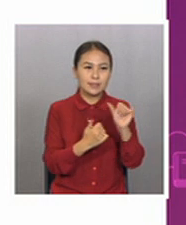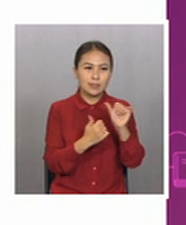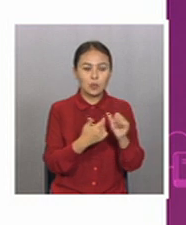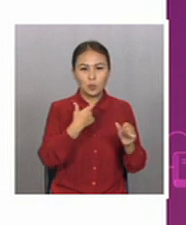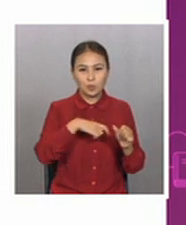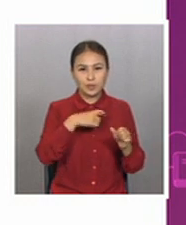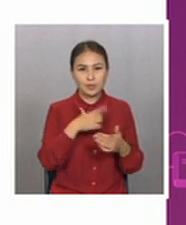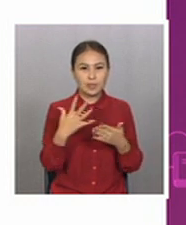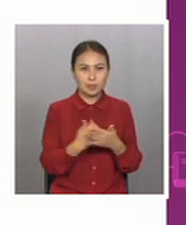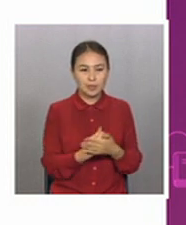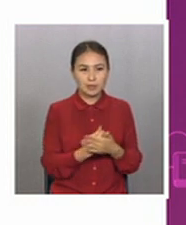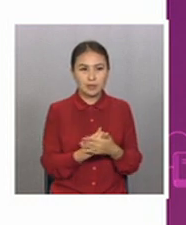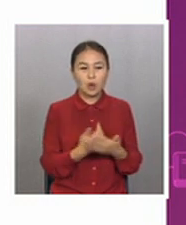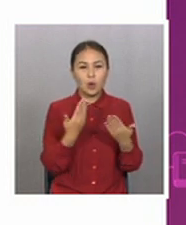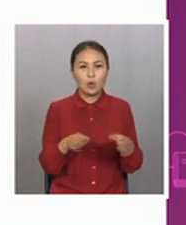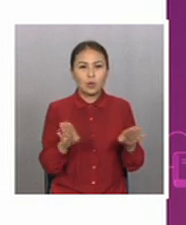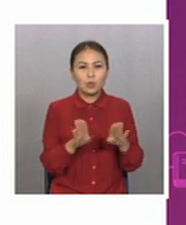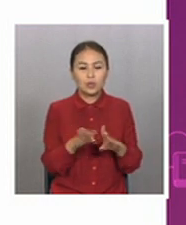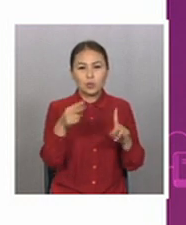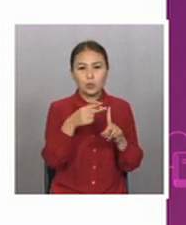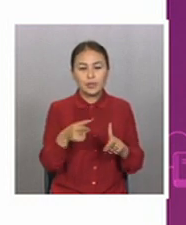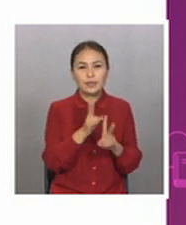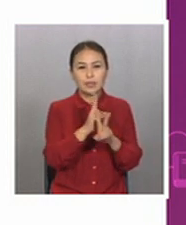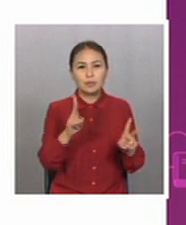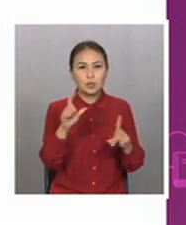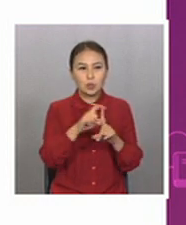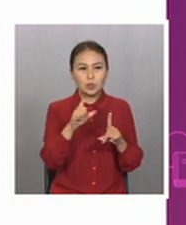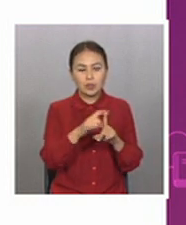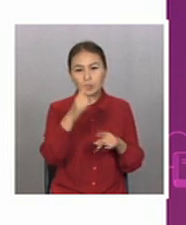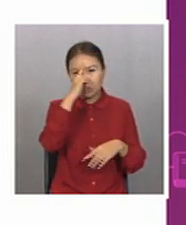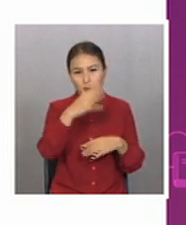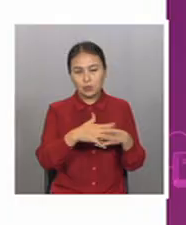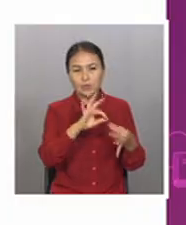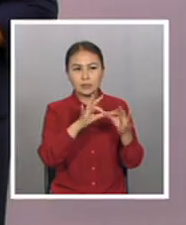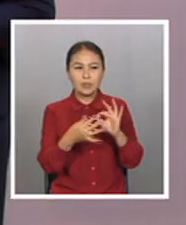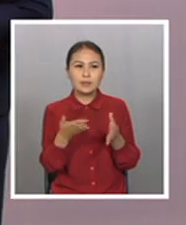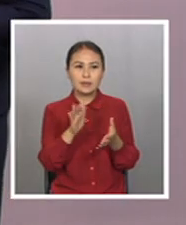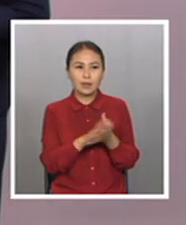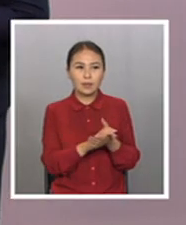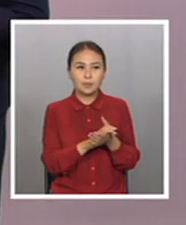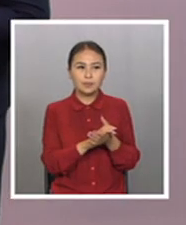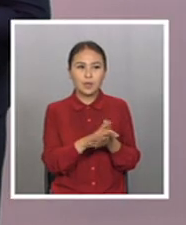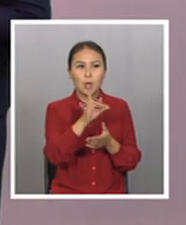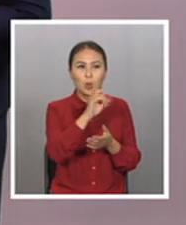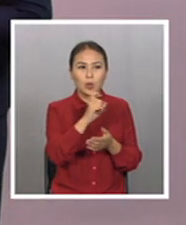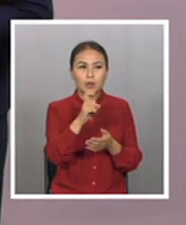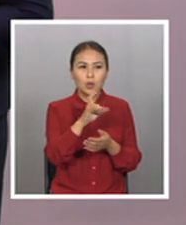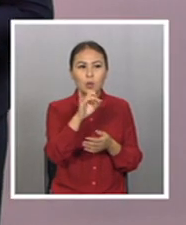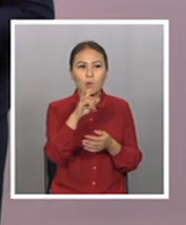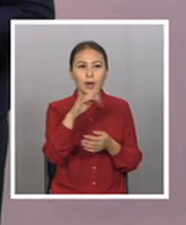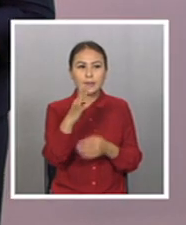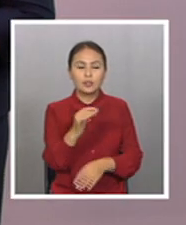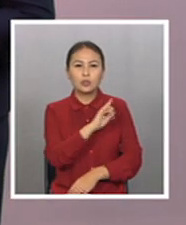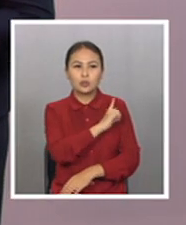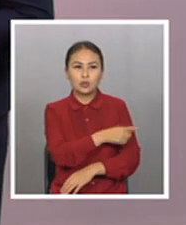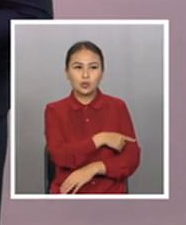өздерің табасындар. Осы өлеңдегі кейбір сөздердің түсініктемесімен танысайық. Рух – рухани